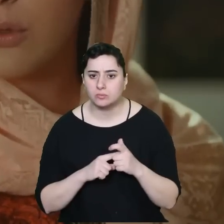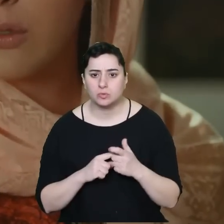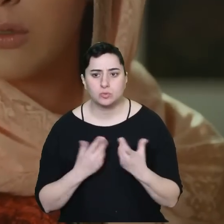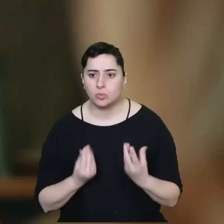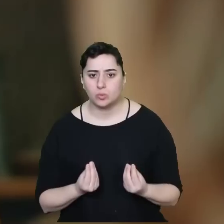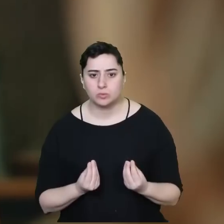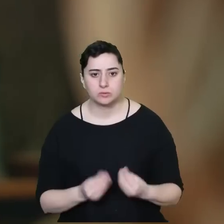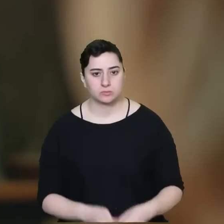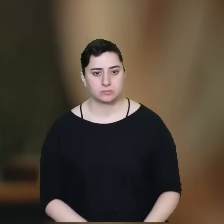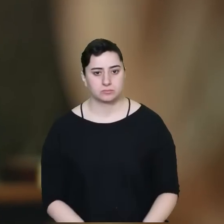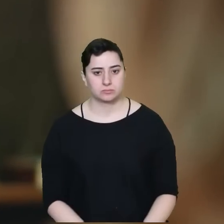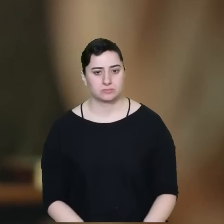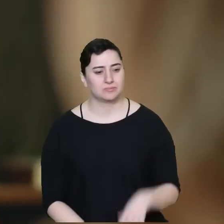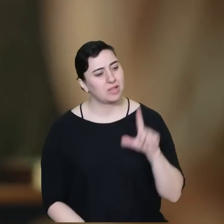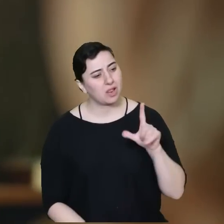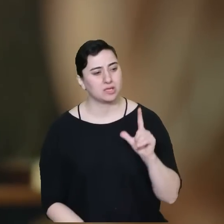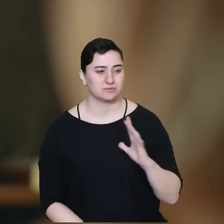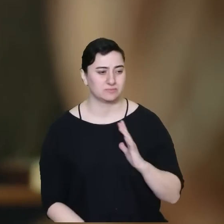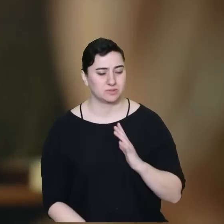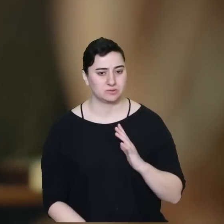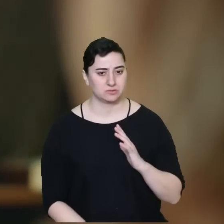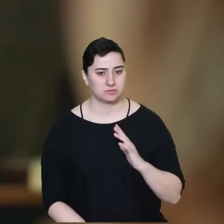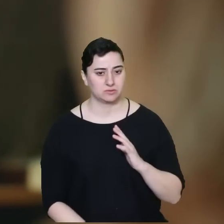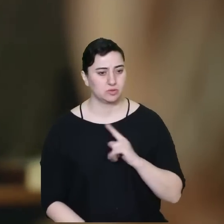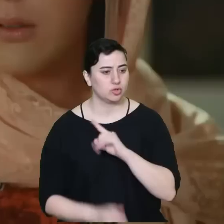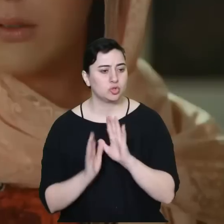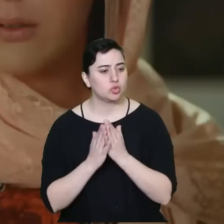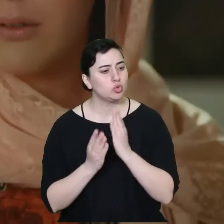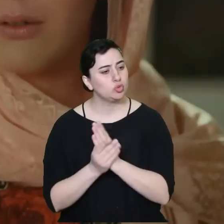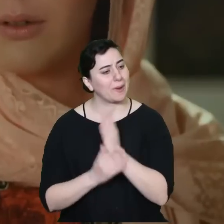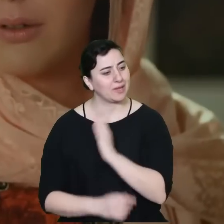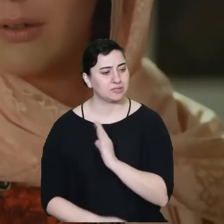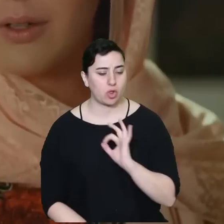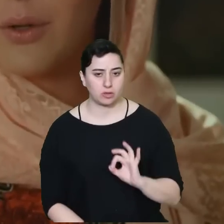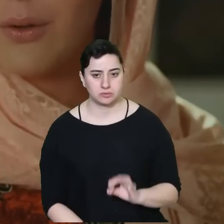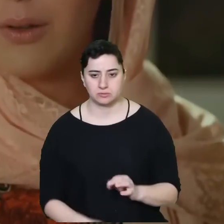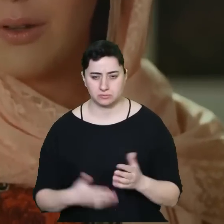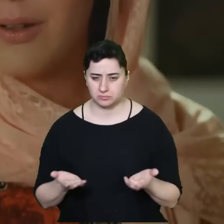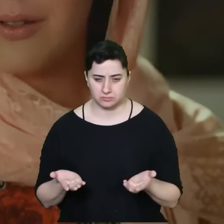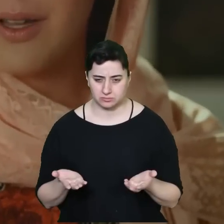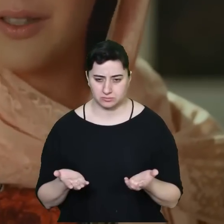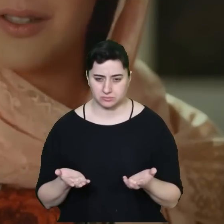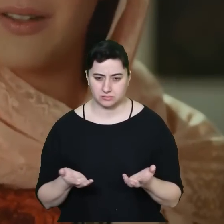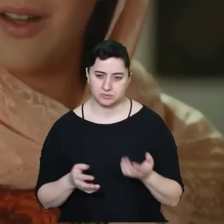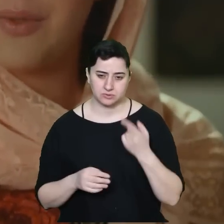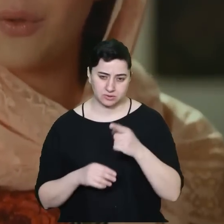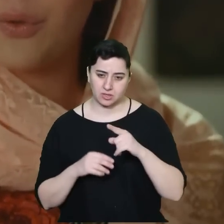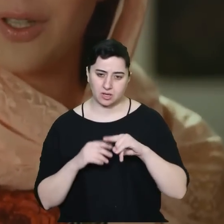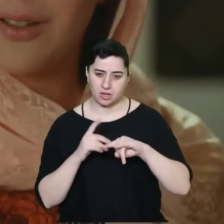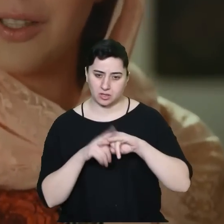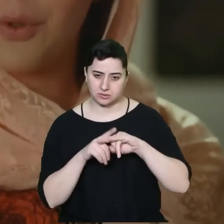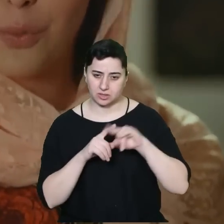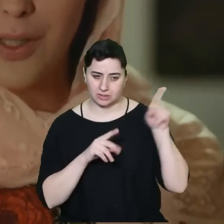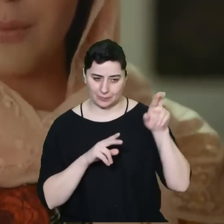Ne oluyor? Lazım oldu. Kütüphaneye götüreceğim. Ne o? Sen de Hasan Ali abinin